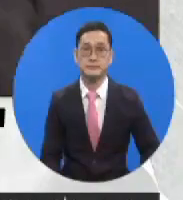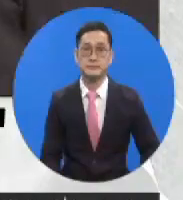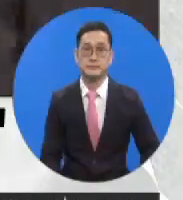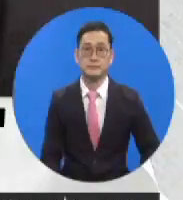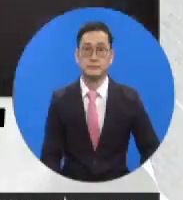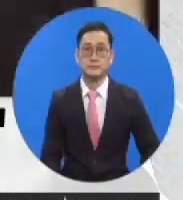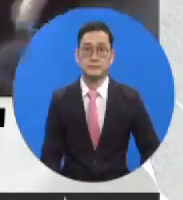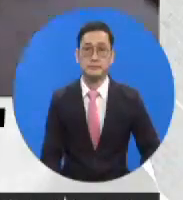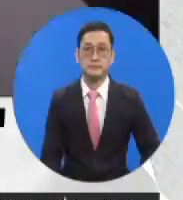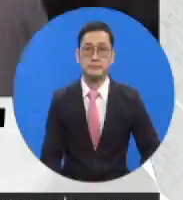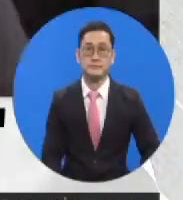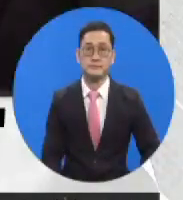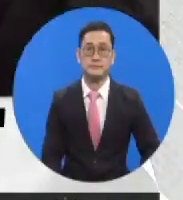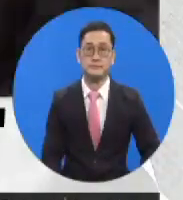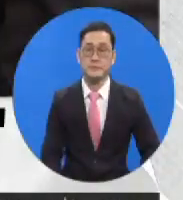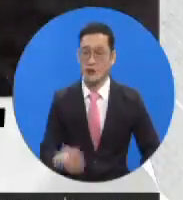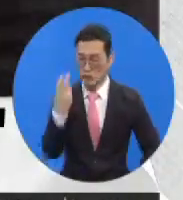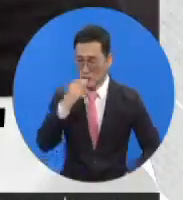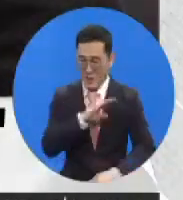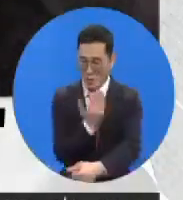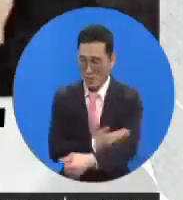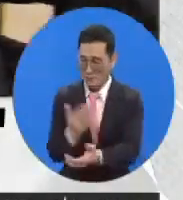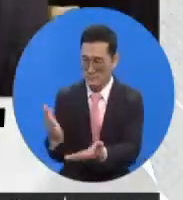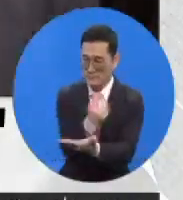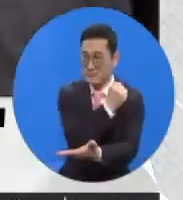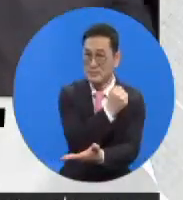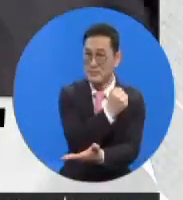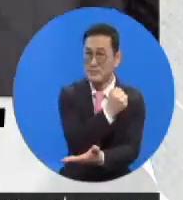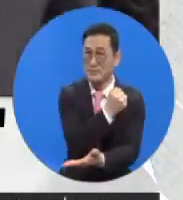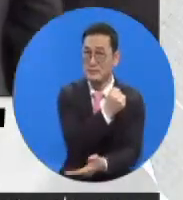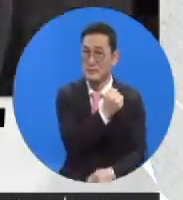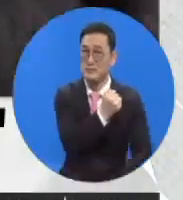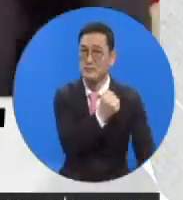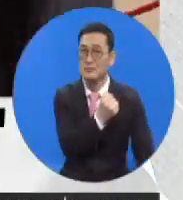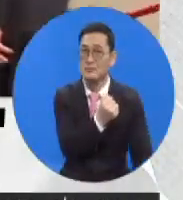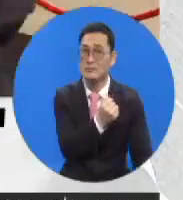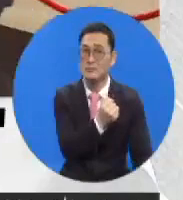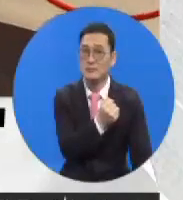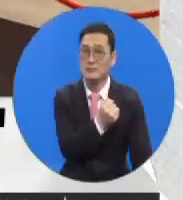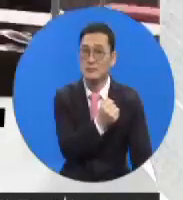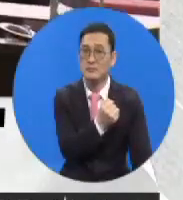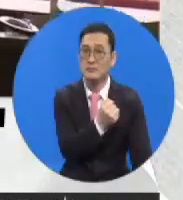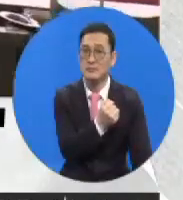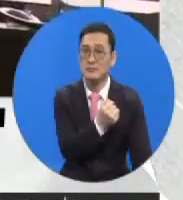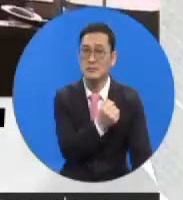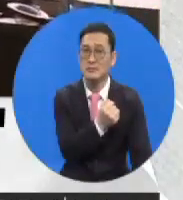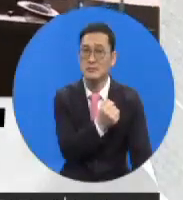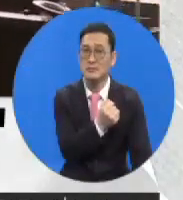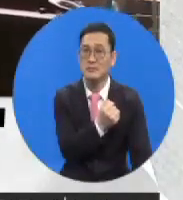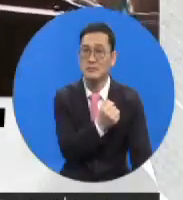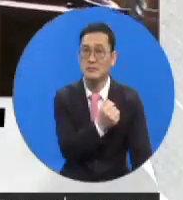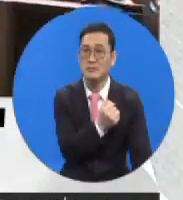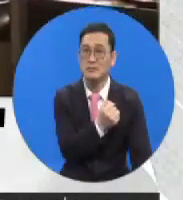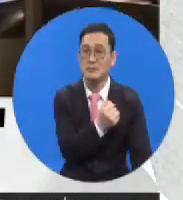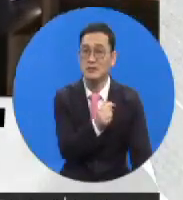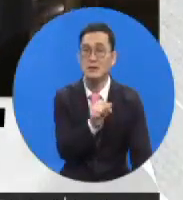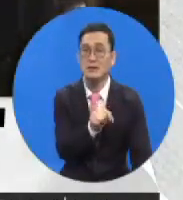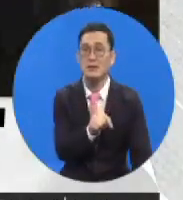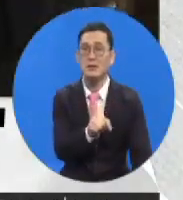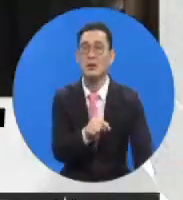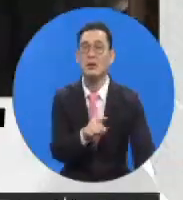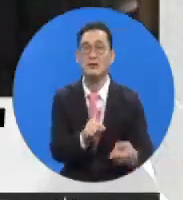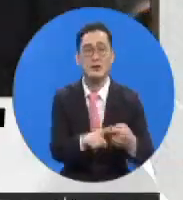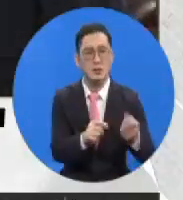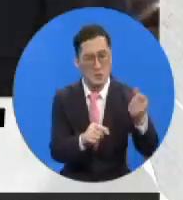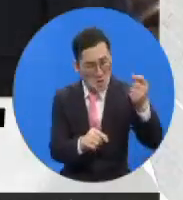사실 수사지휘권 배제와 관련해서도 지금 추미애 장관 이전에 수사지휘권을 행사한 사례가 딱 한 번 있었잖아요. 그럼 왜 한 번밖에 없었을까?